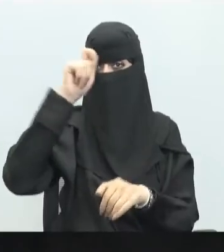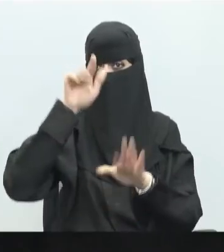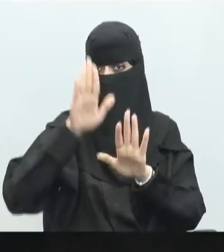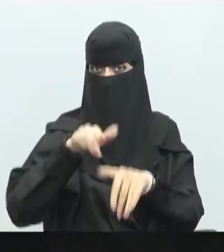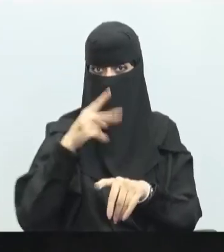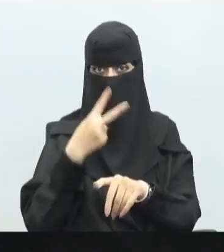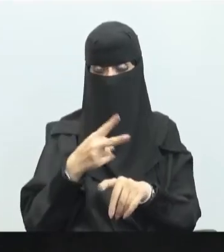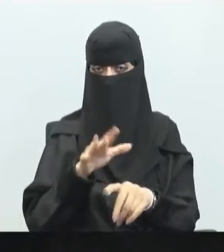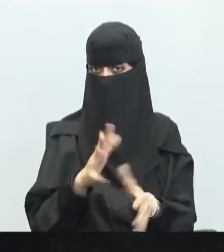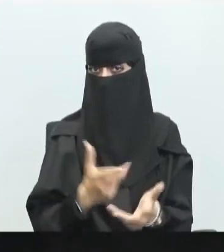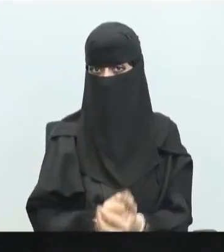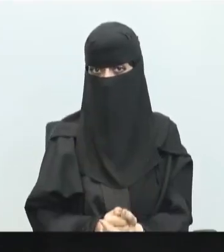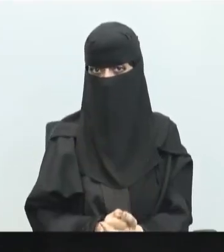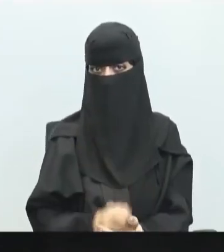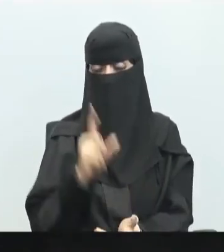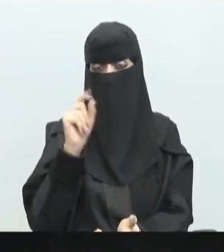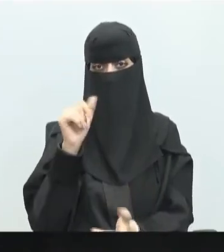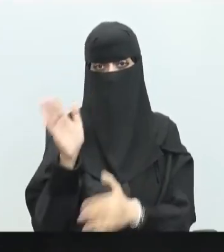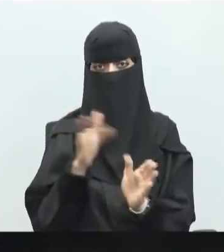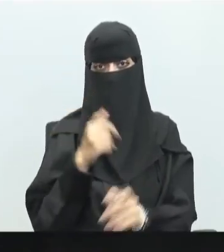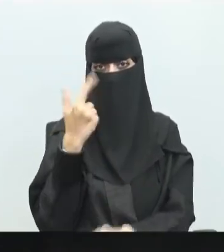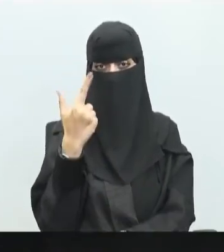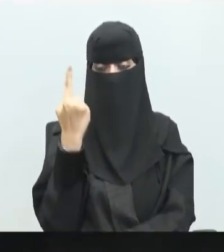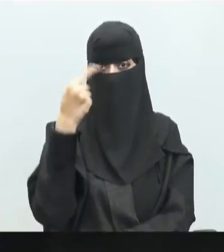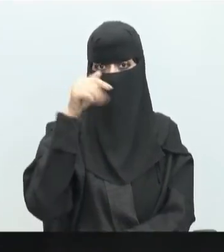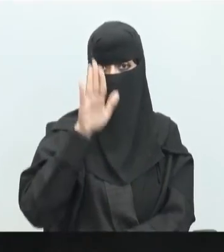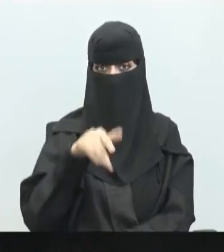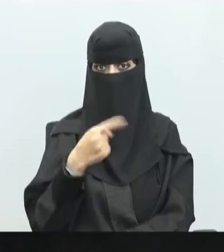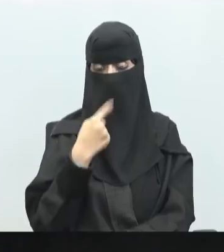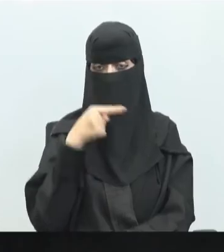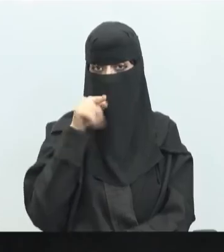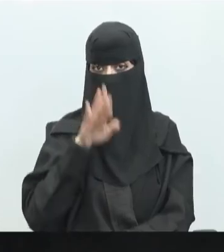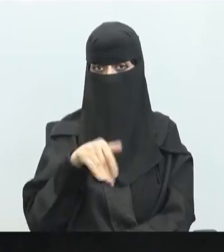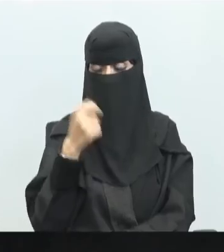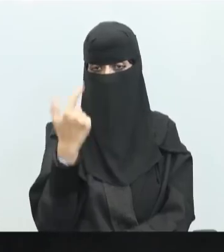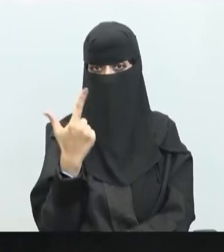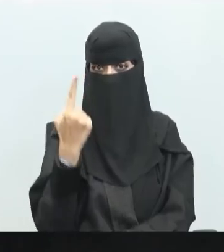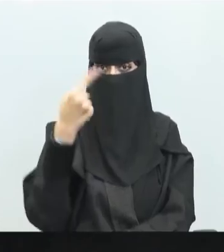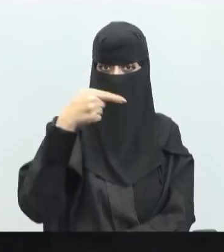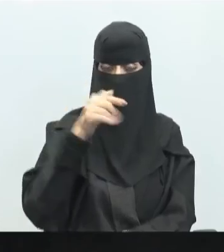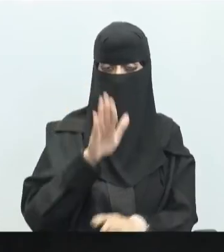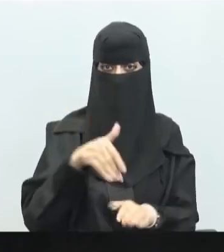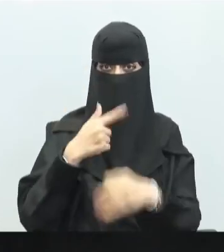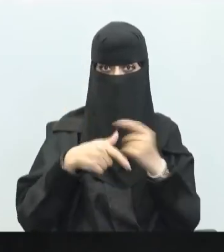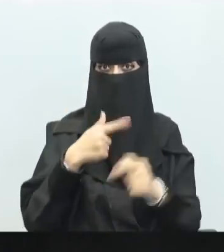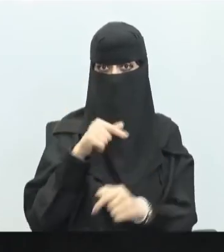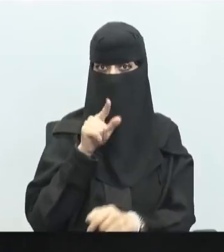امامي احسنتم 17 نريد ان ننطق العدد 17 سويا